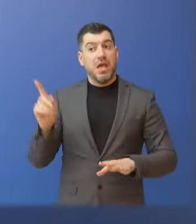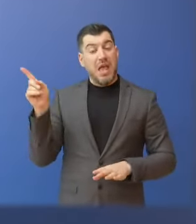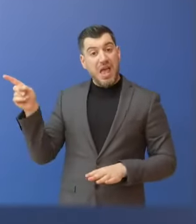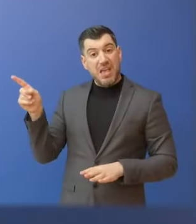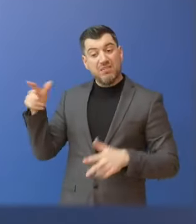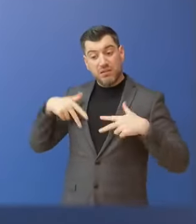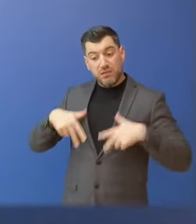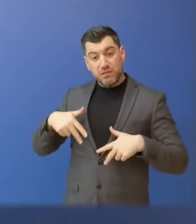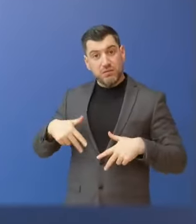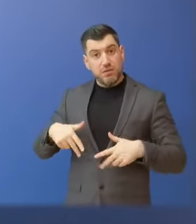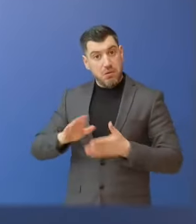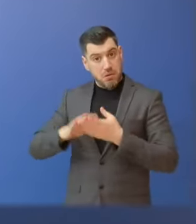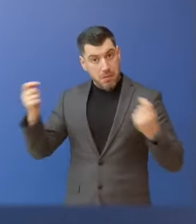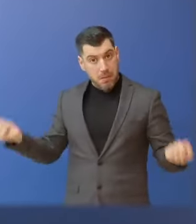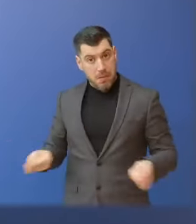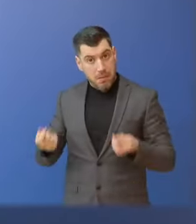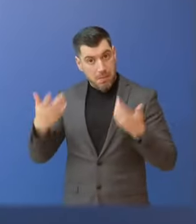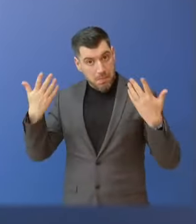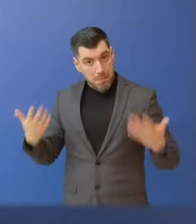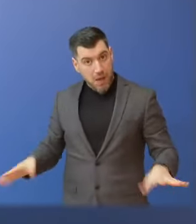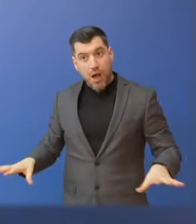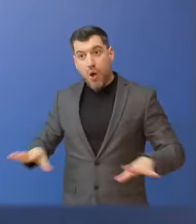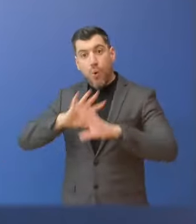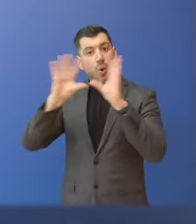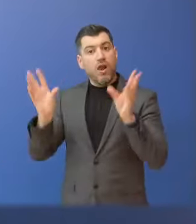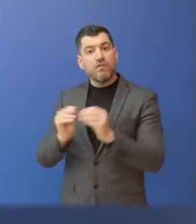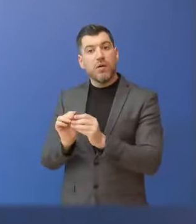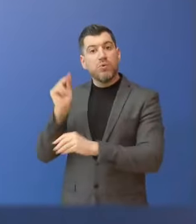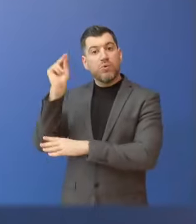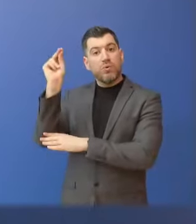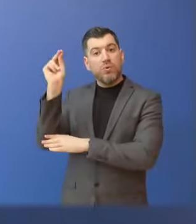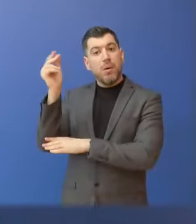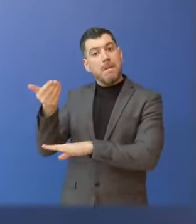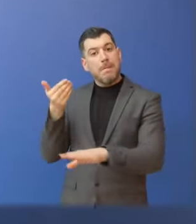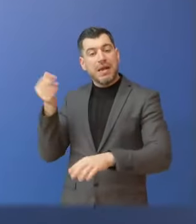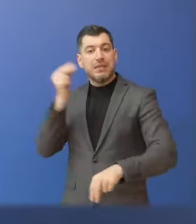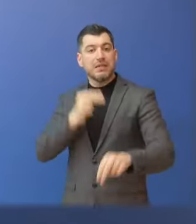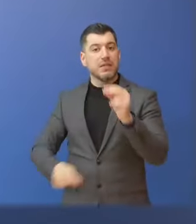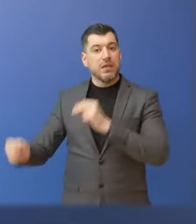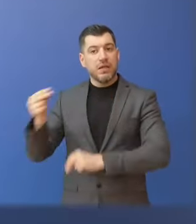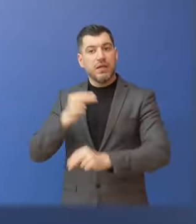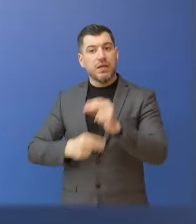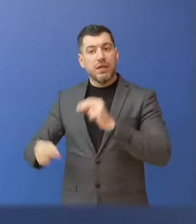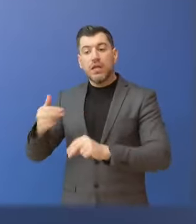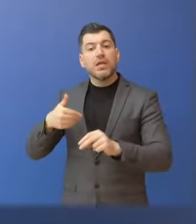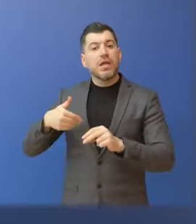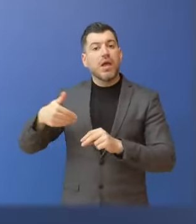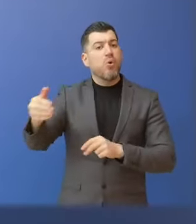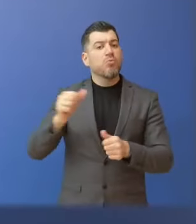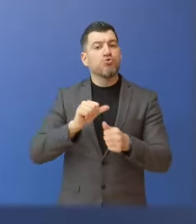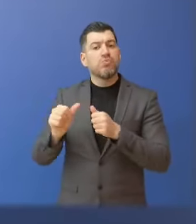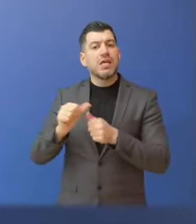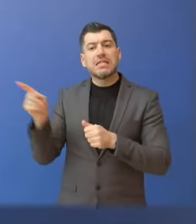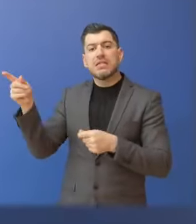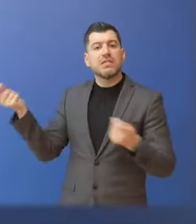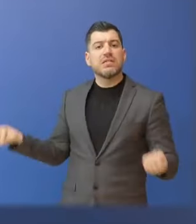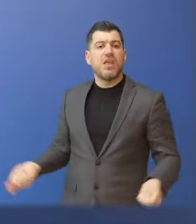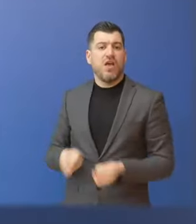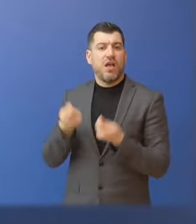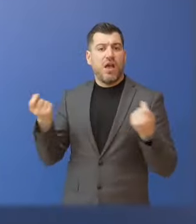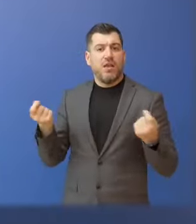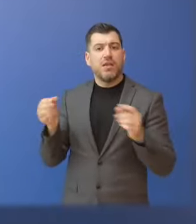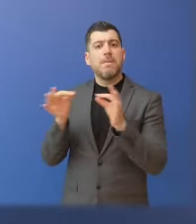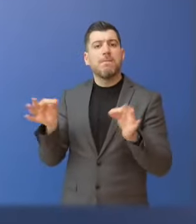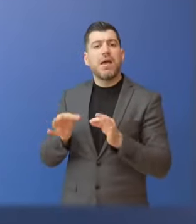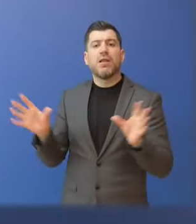υποσχεθεί προεκλογικά και ότι πρέπει να γίνουν κι άλλα βήματα και σε ποια κατεύθυνση θα κινηθείτε το επόμενο διάστημα σε αυτό το μέτωπο